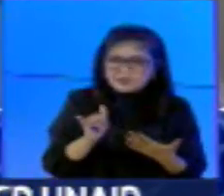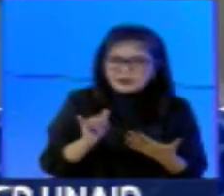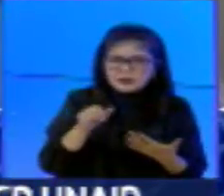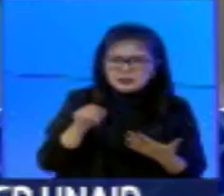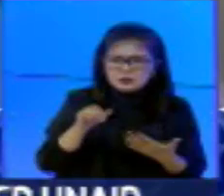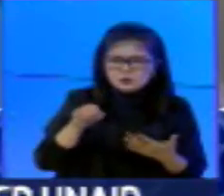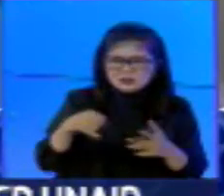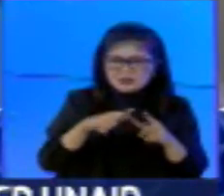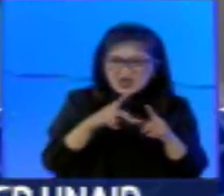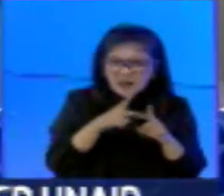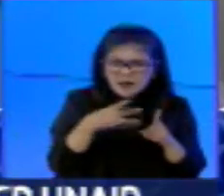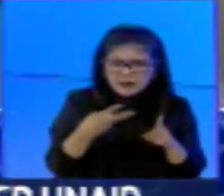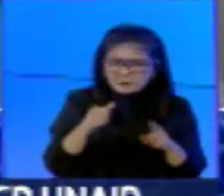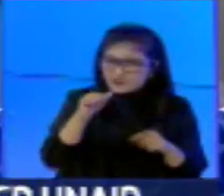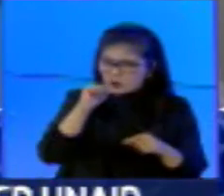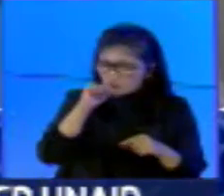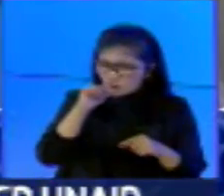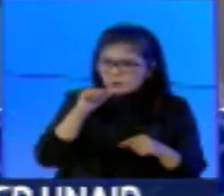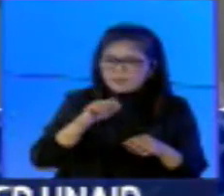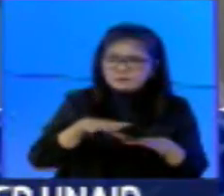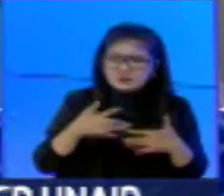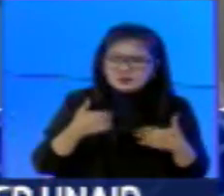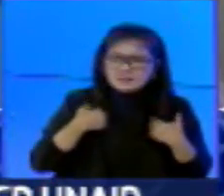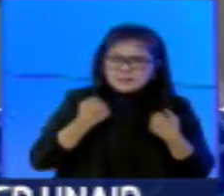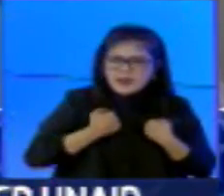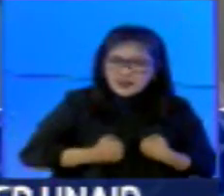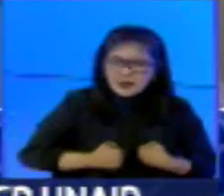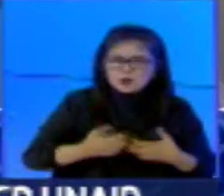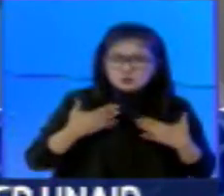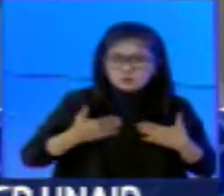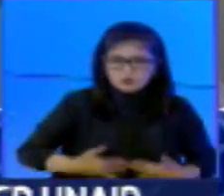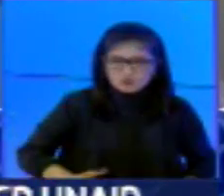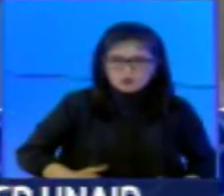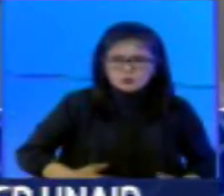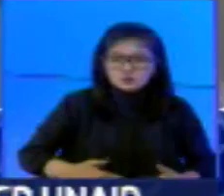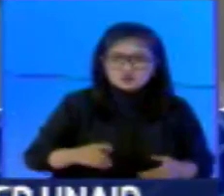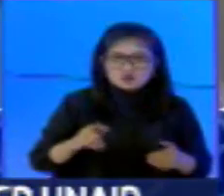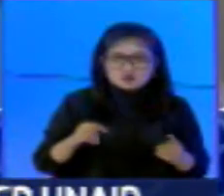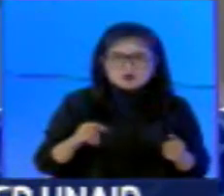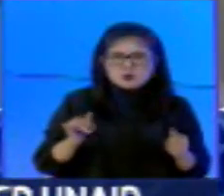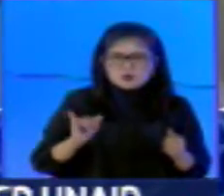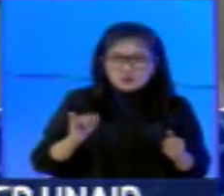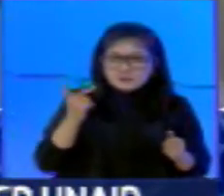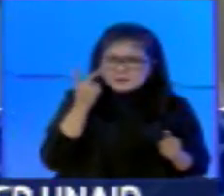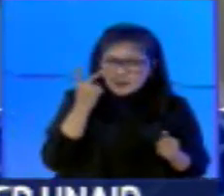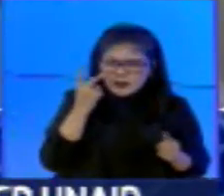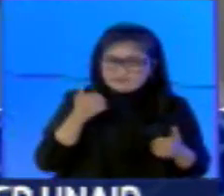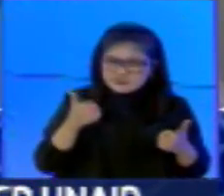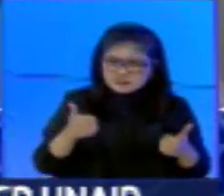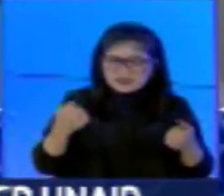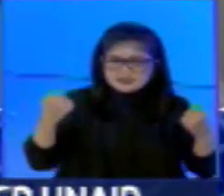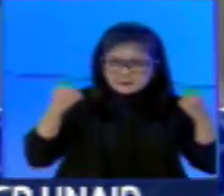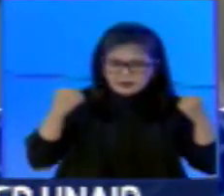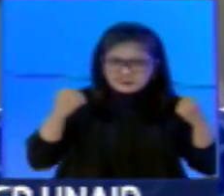itu dengan penghangat dari tubuh, maka kondisi tubuh bisa dijaga agar selalu sehat. Demikian